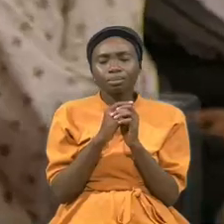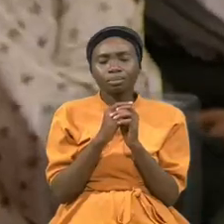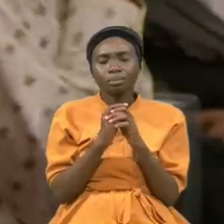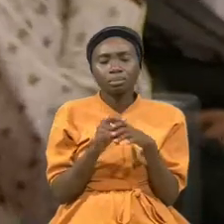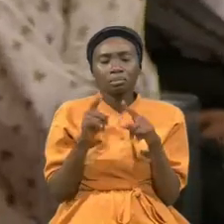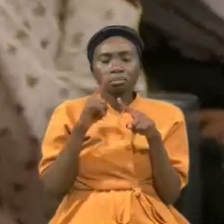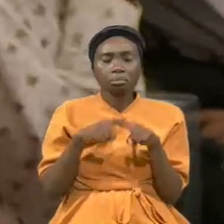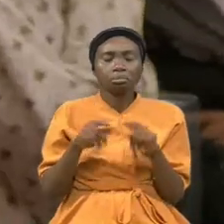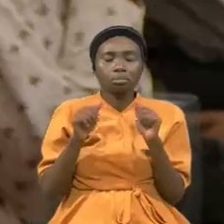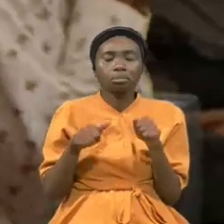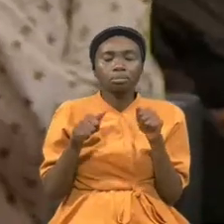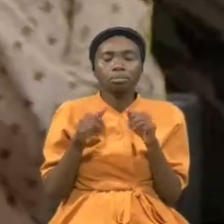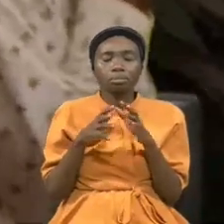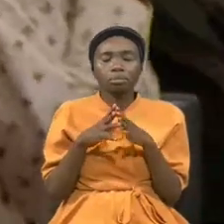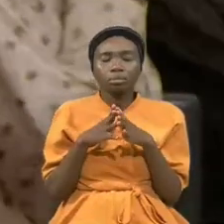être fiable,